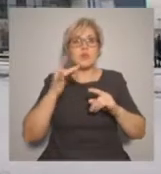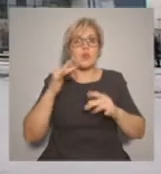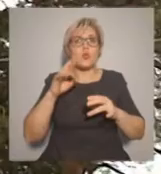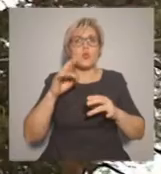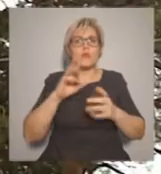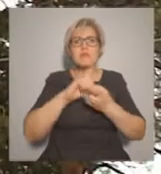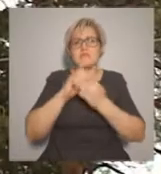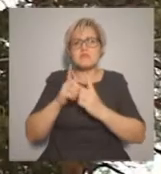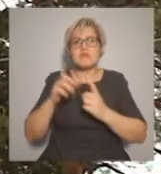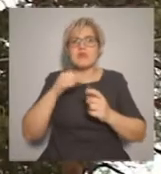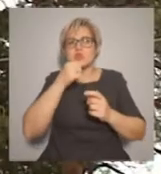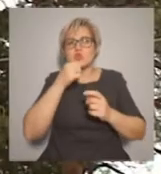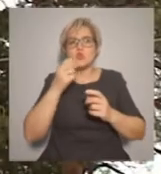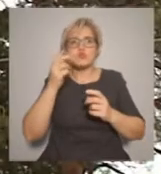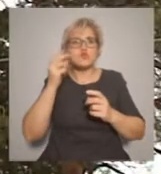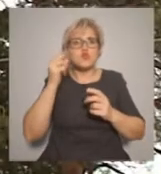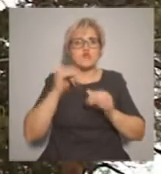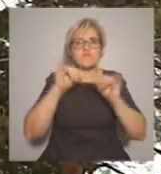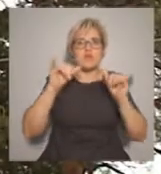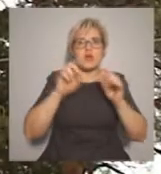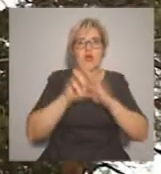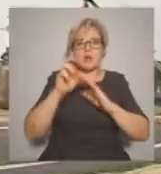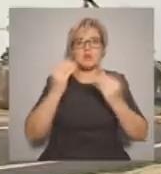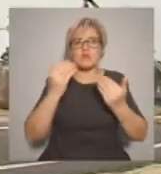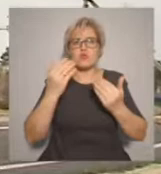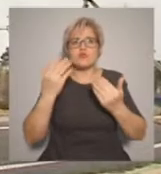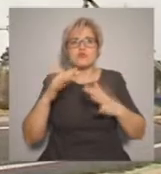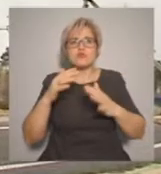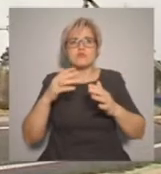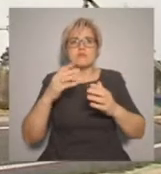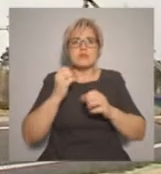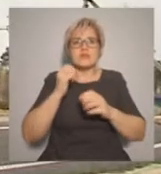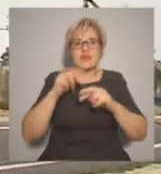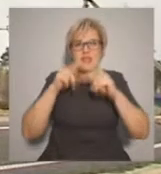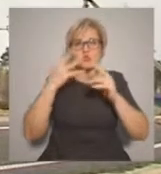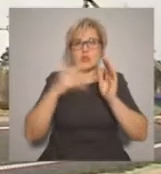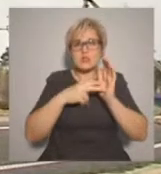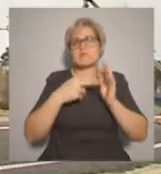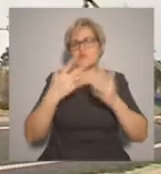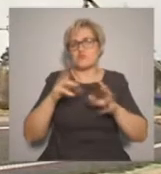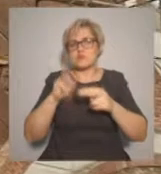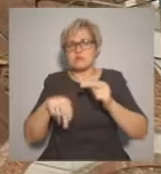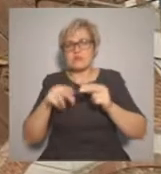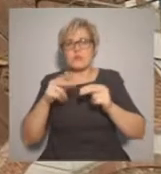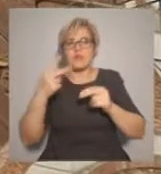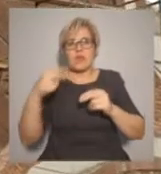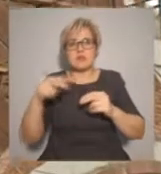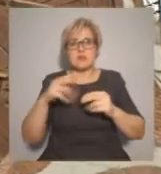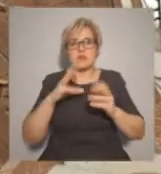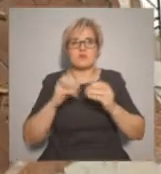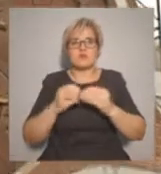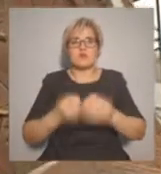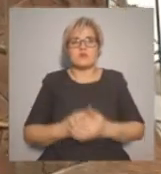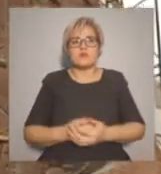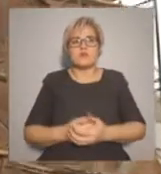число построенных храмов. Сегодня только в стадии строительства их 47. Возведение 20 идет к завершению, а один из них – храм мученицы